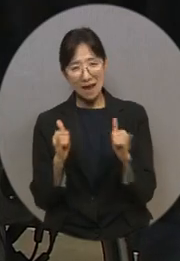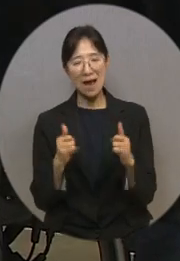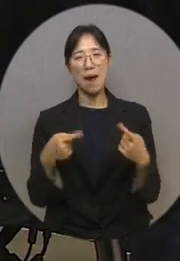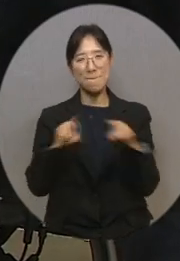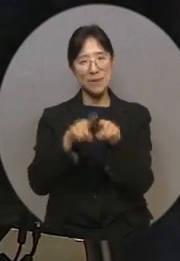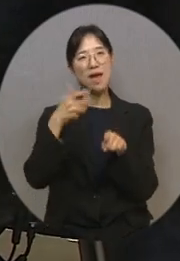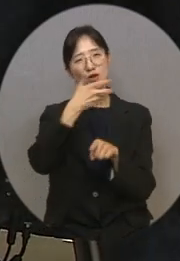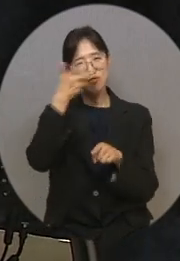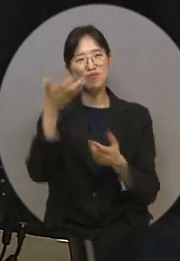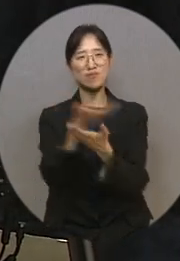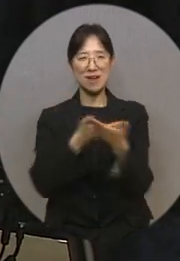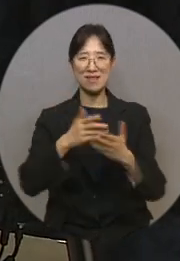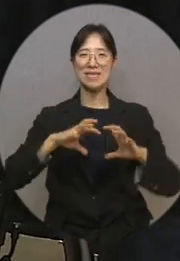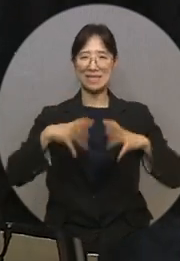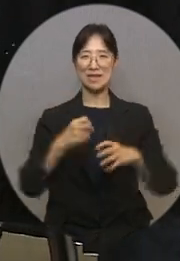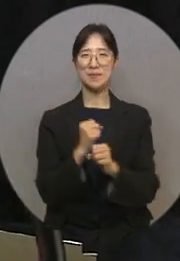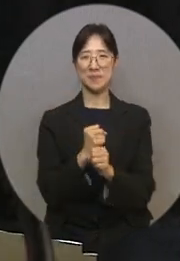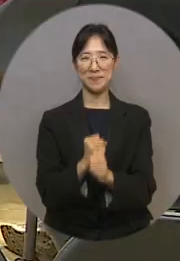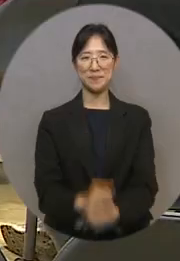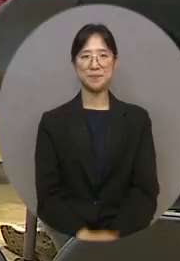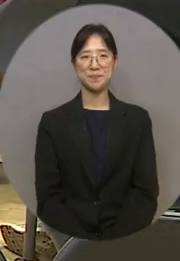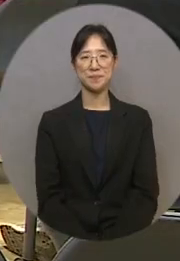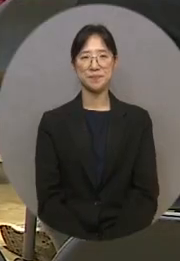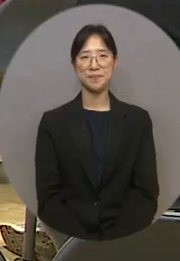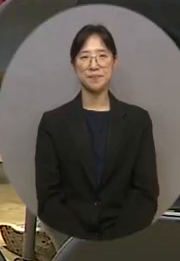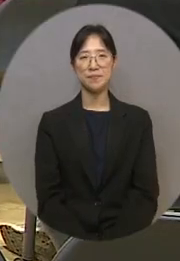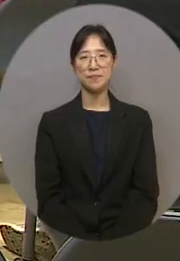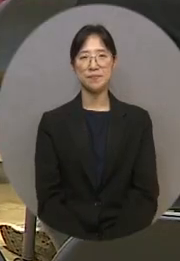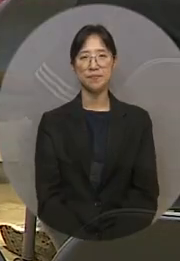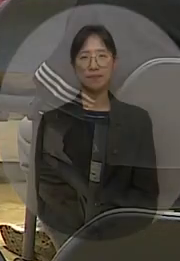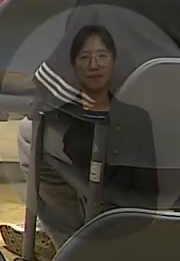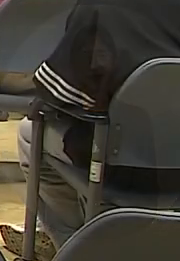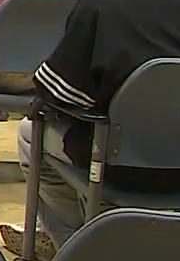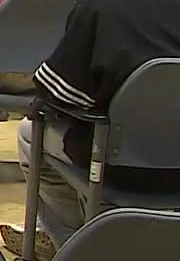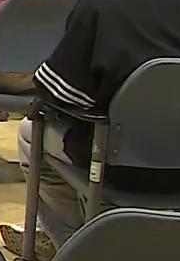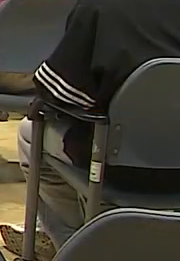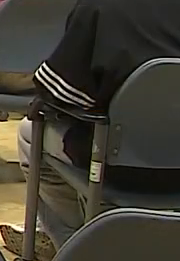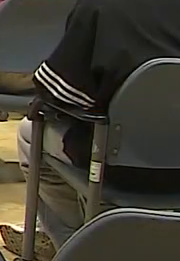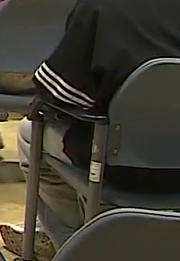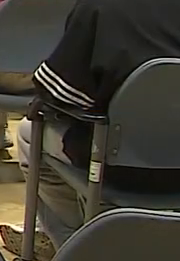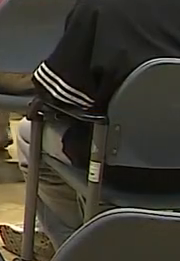꿈을 나누는 세상을 만들어갑니다. 복지TV 뉴스 정유정입니다.